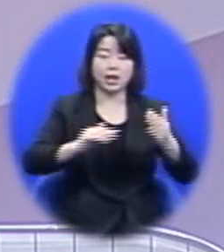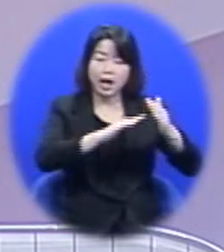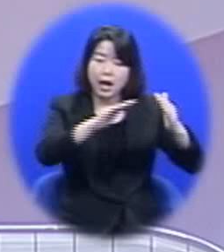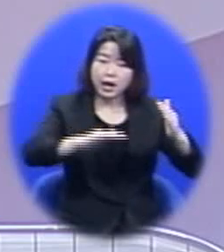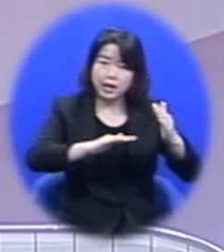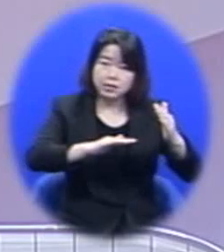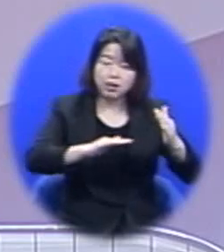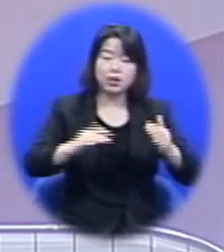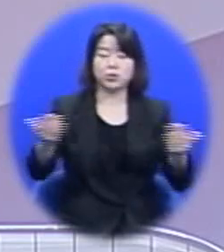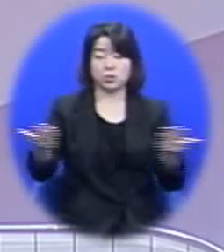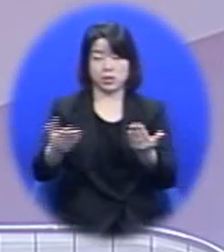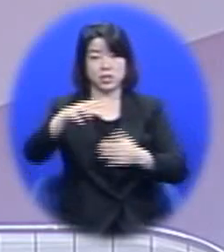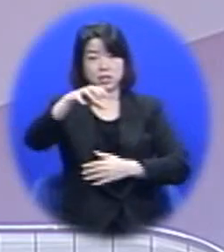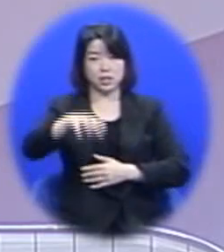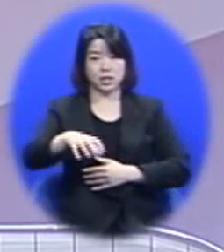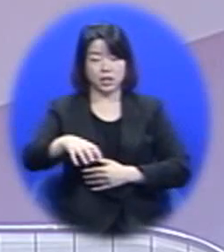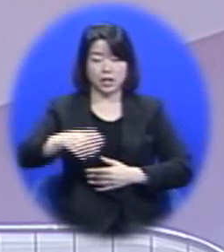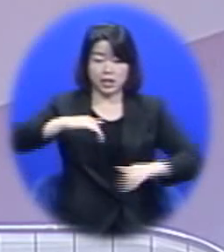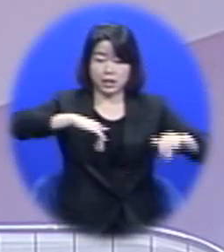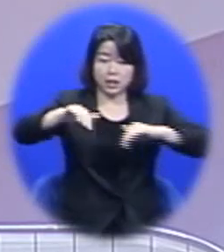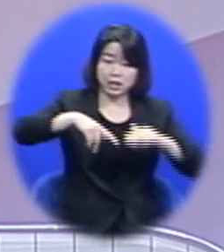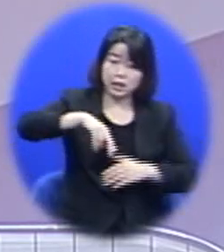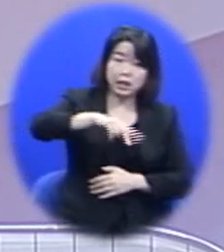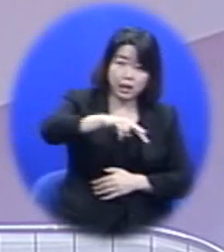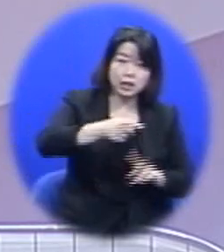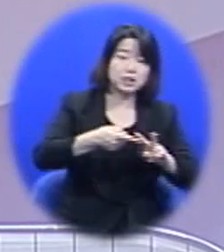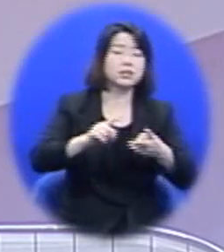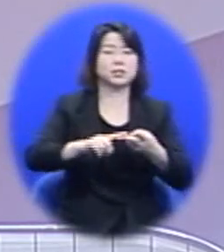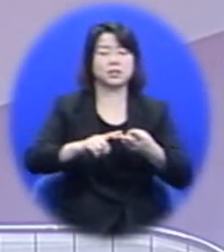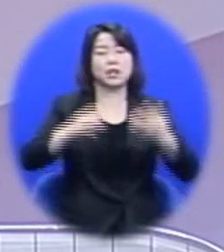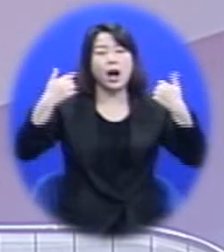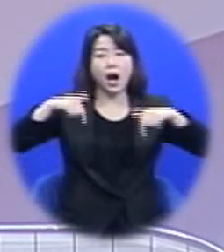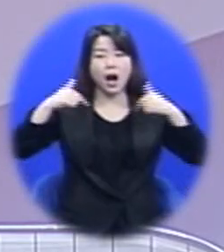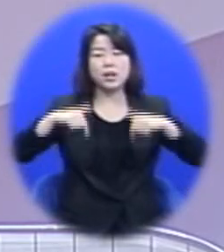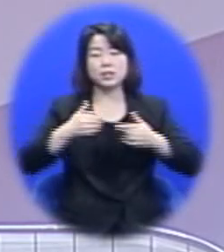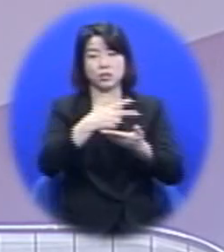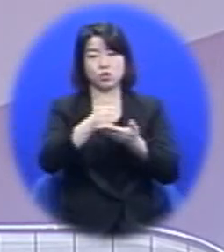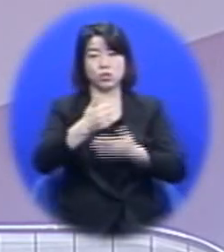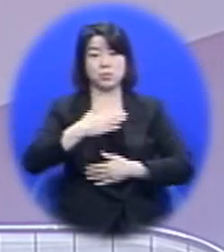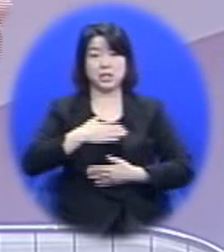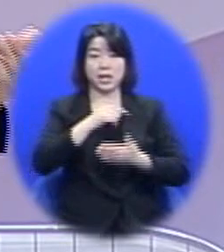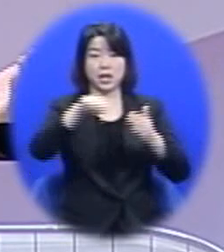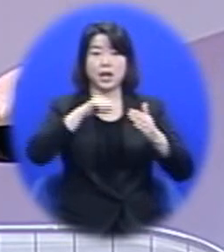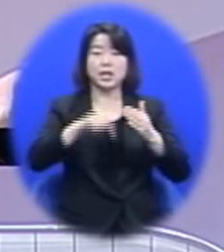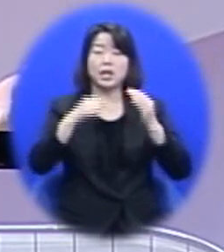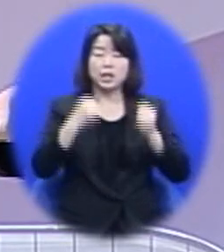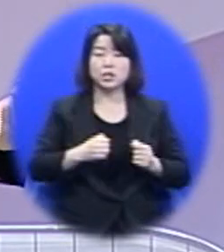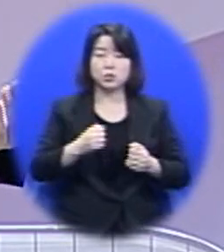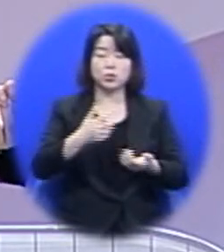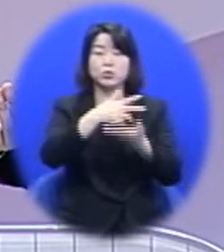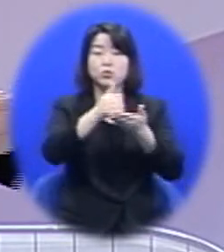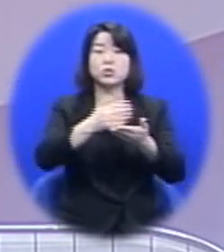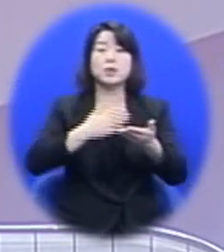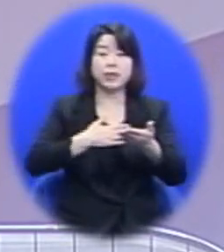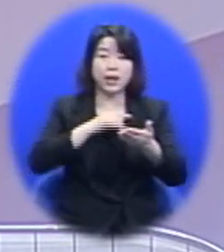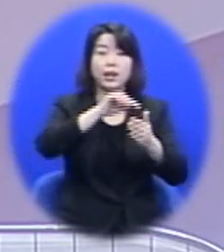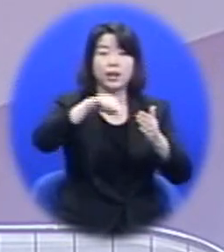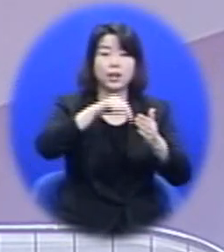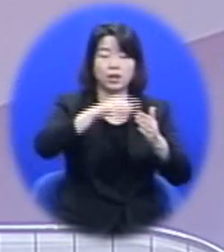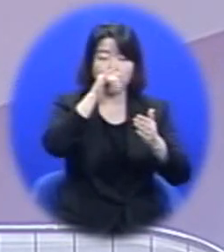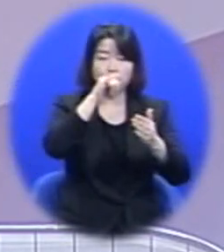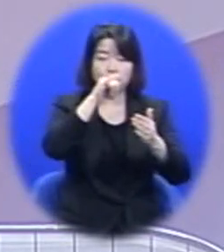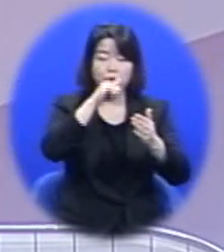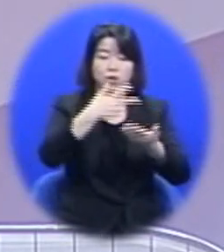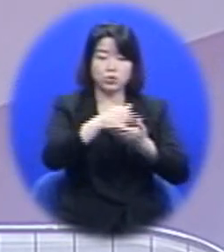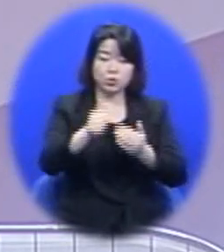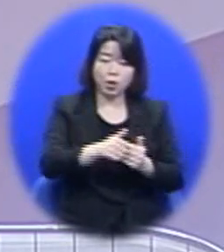가정에서든 직장에서든 길거리에 걸어가든지 늘 주님이 내 안에 계시고 나는 주님 안에 있으면서 주님과